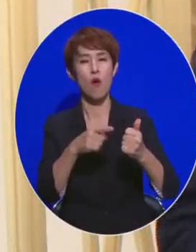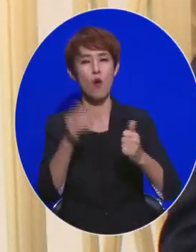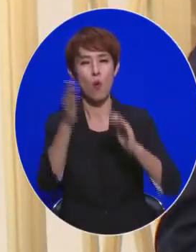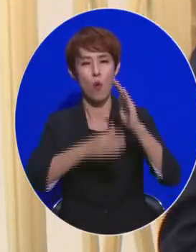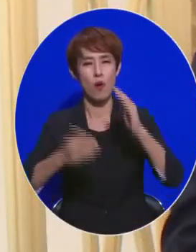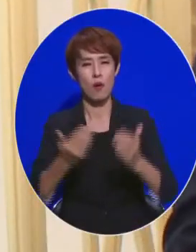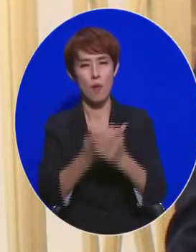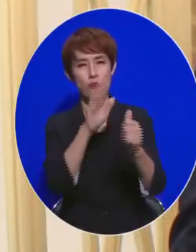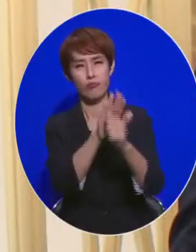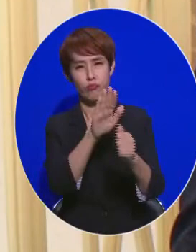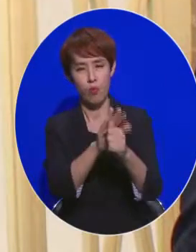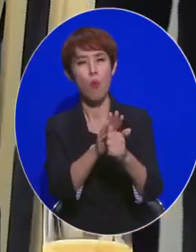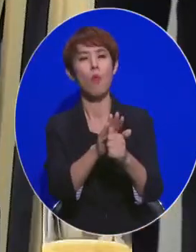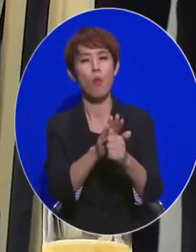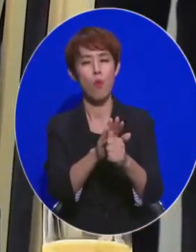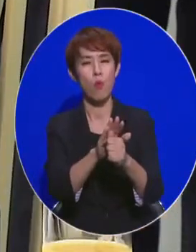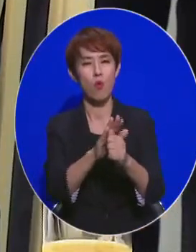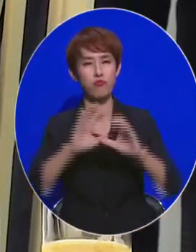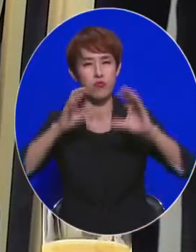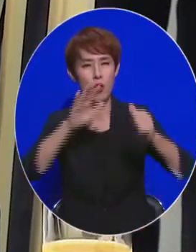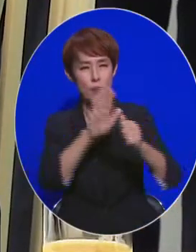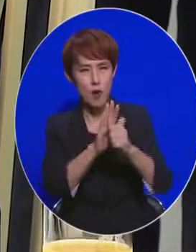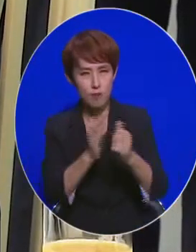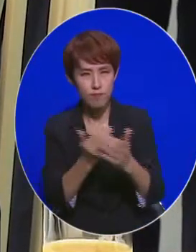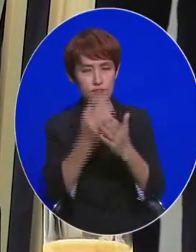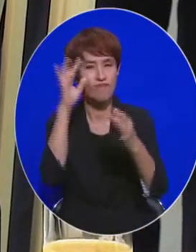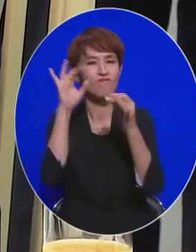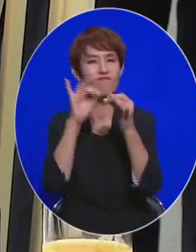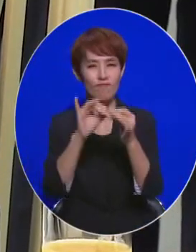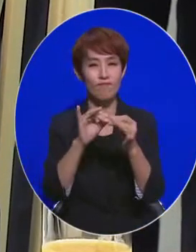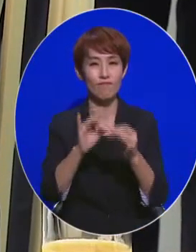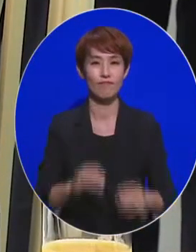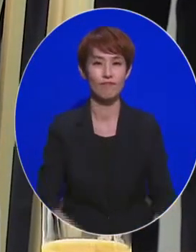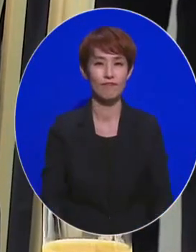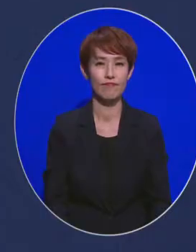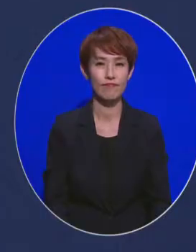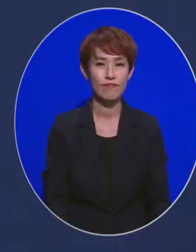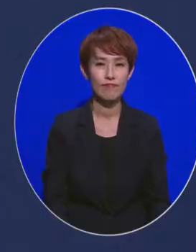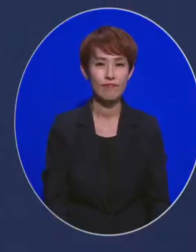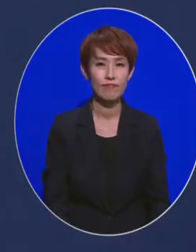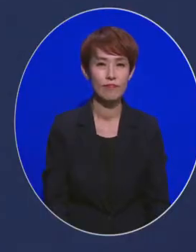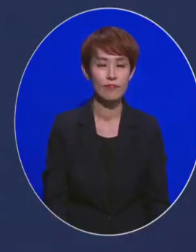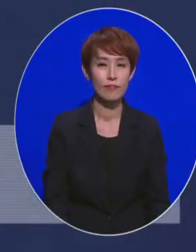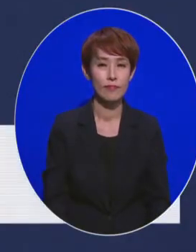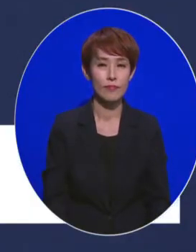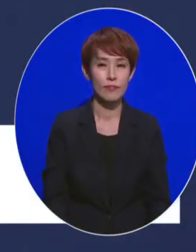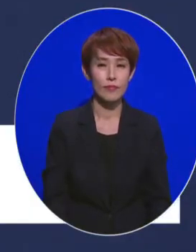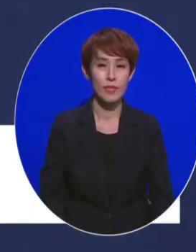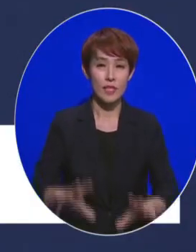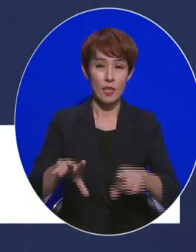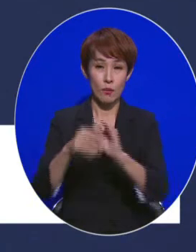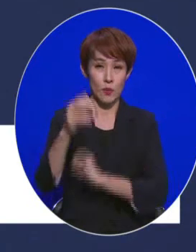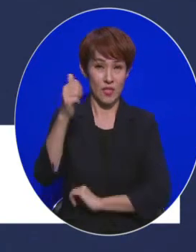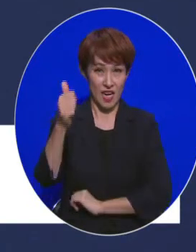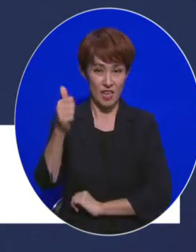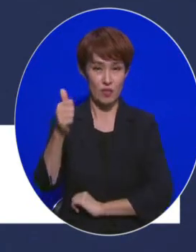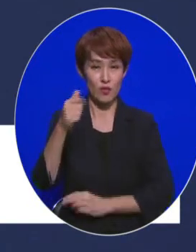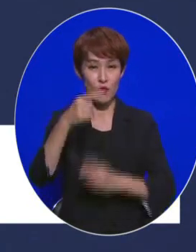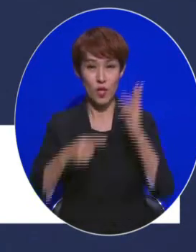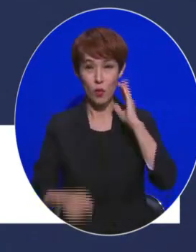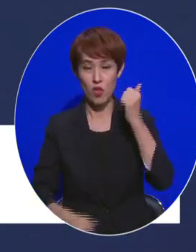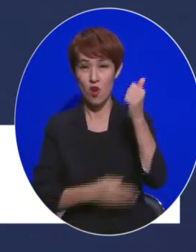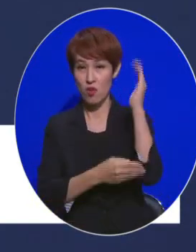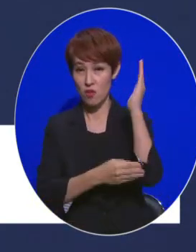공적 개발 원조에 대한 국제 협력 증진에 대해 동감한다고 밝혔습니다. 구테레시 사무총장은 윤